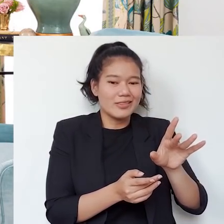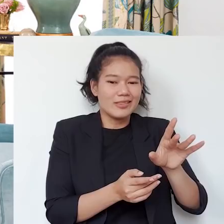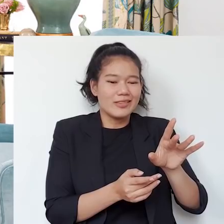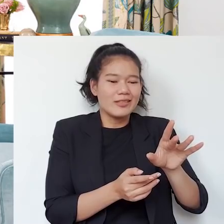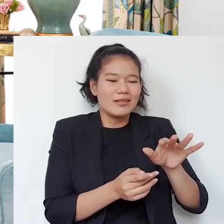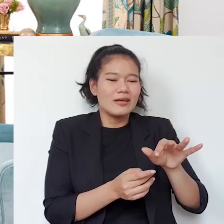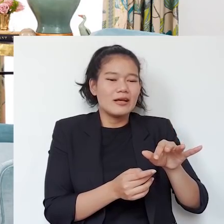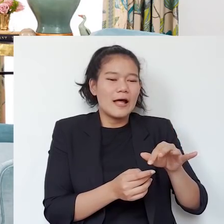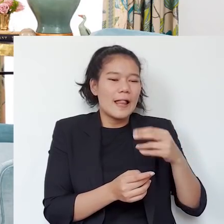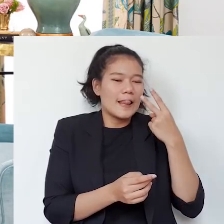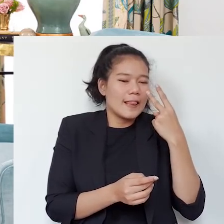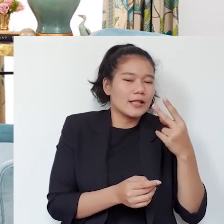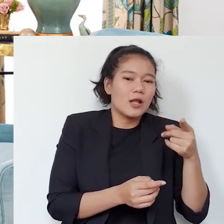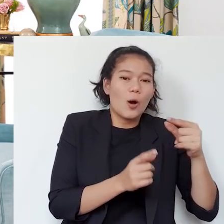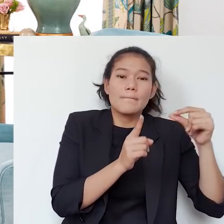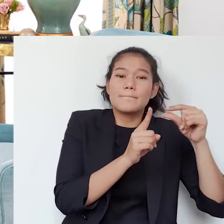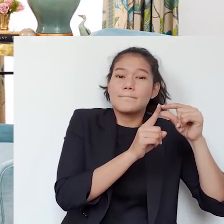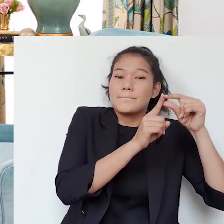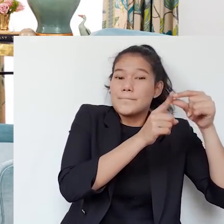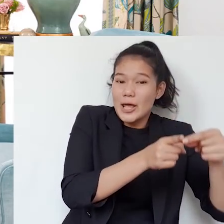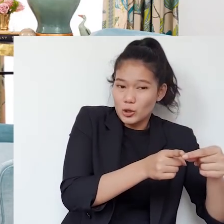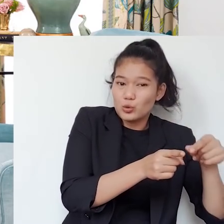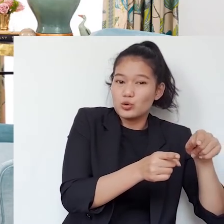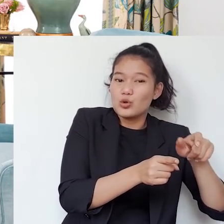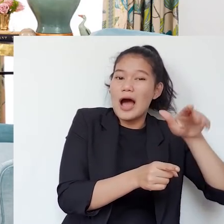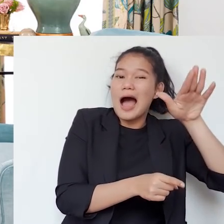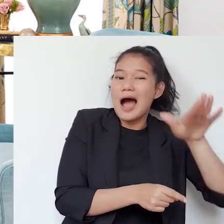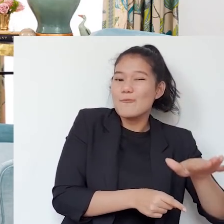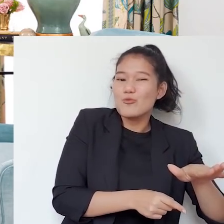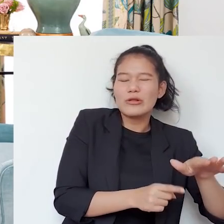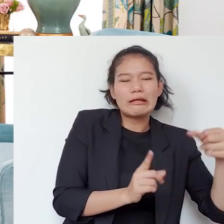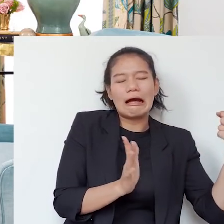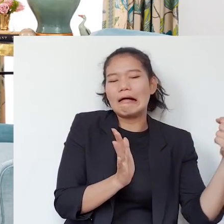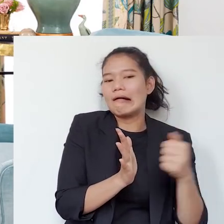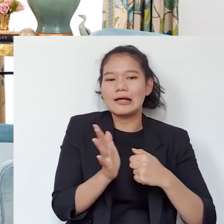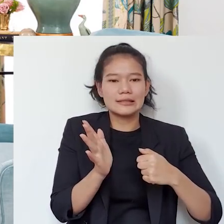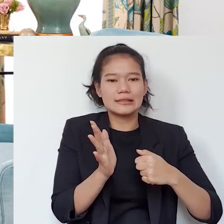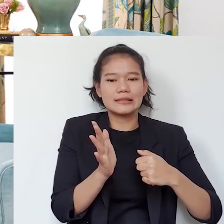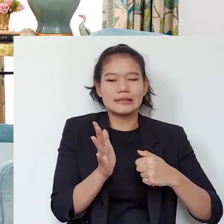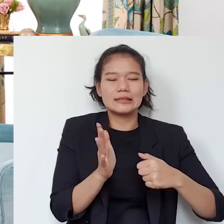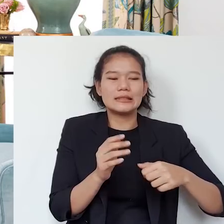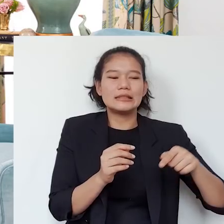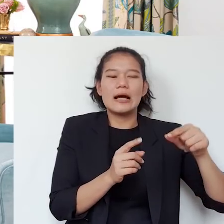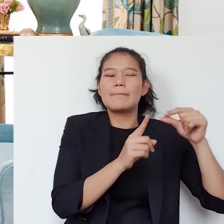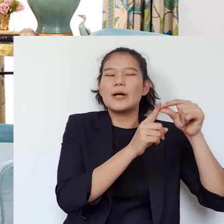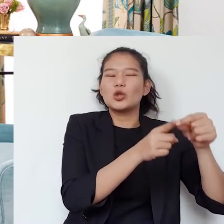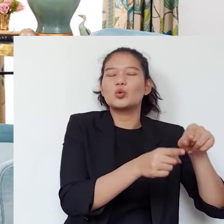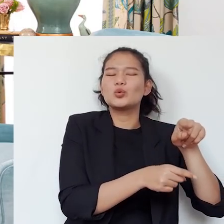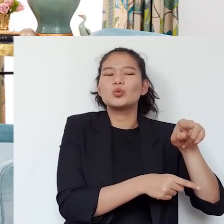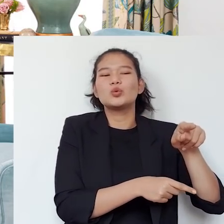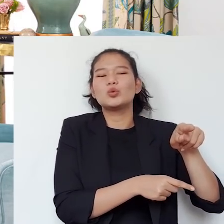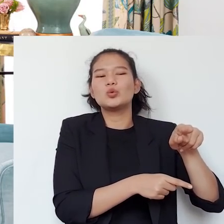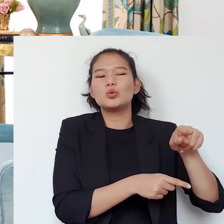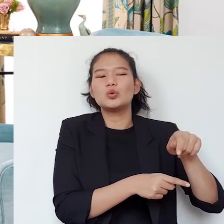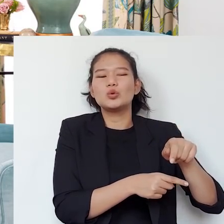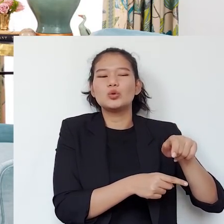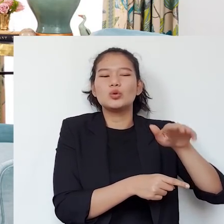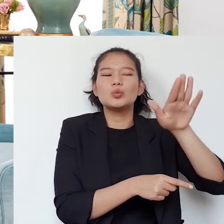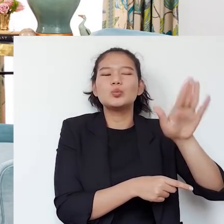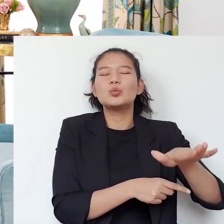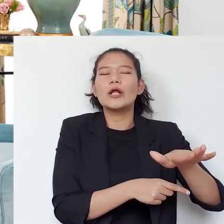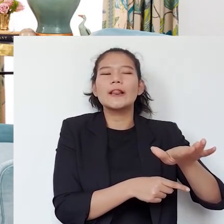itu bahwa Petrus dikenal sebagai murid yang keras. Petrus dikenal sebagai bahkan murid